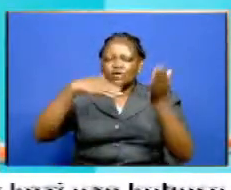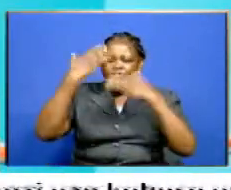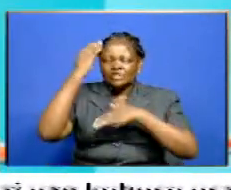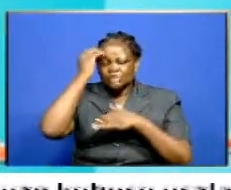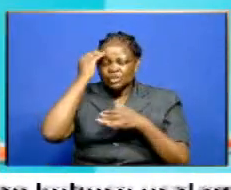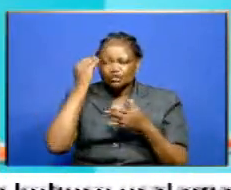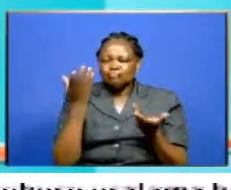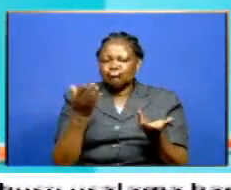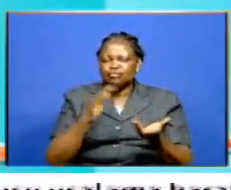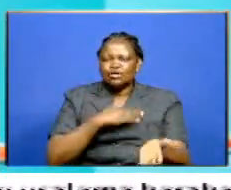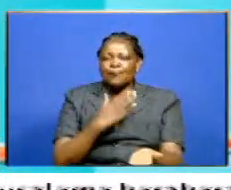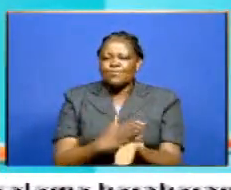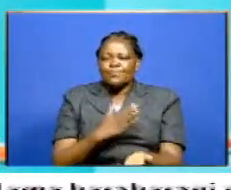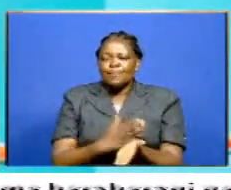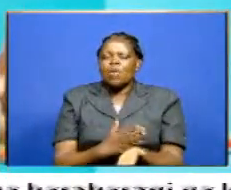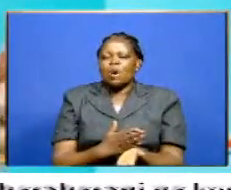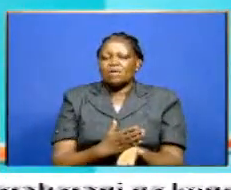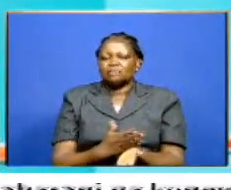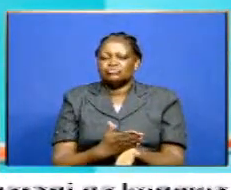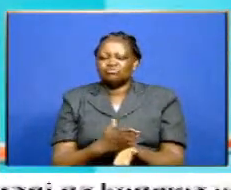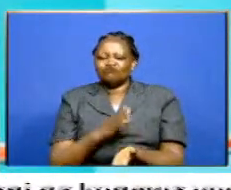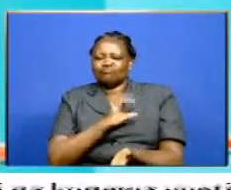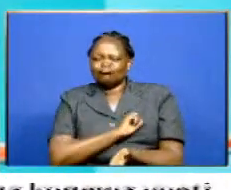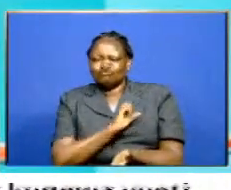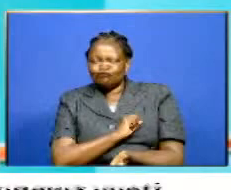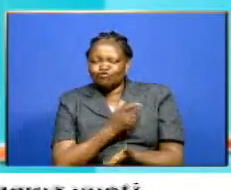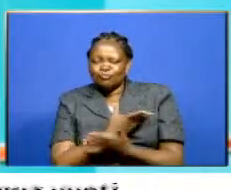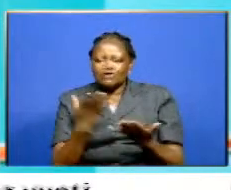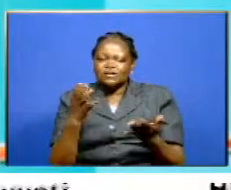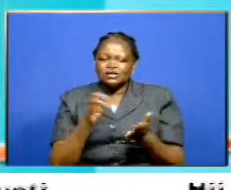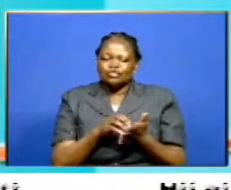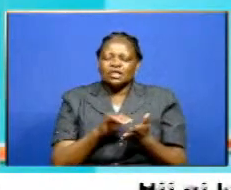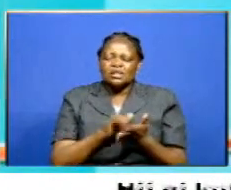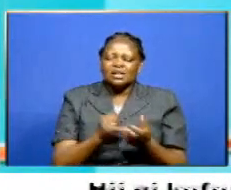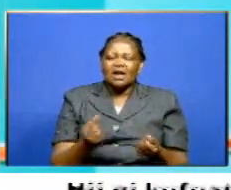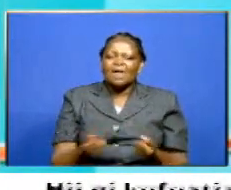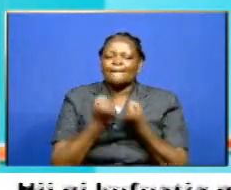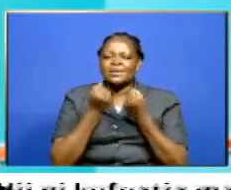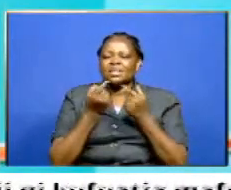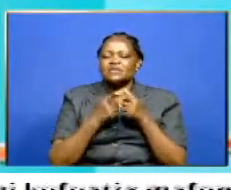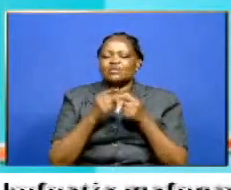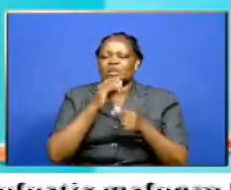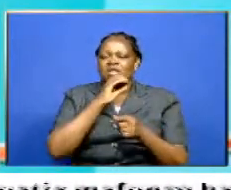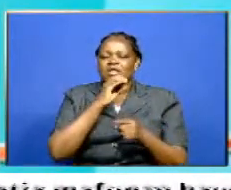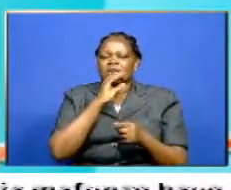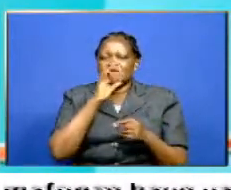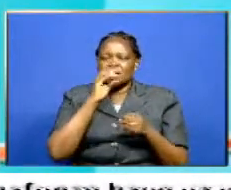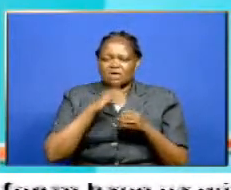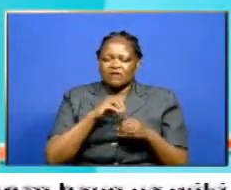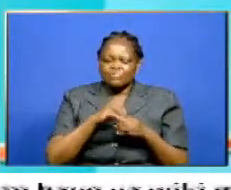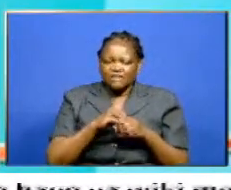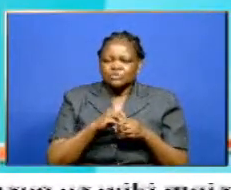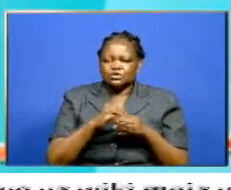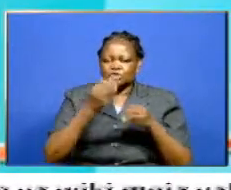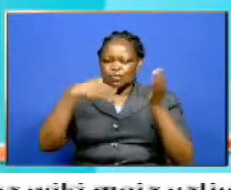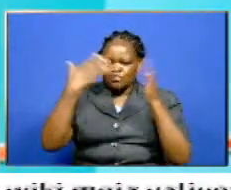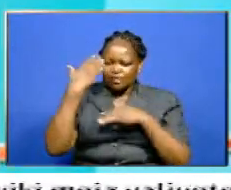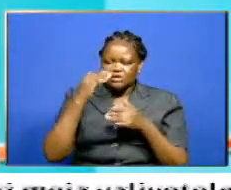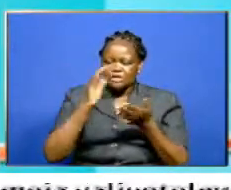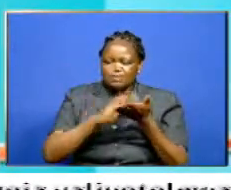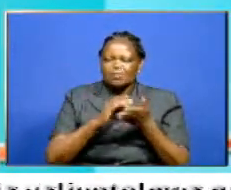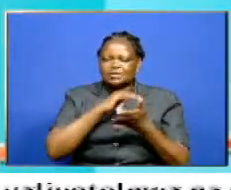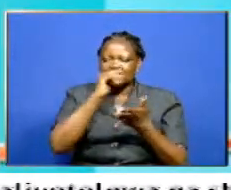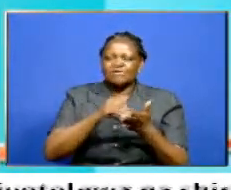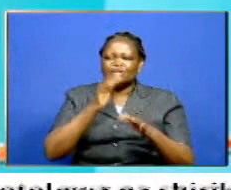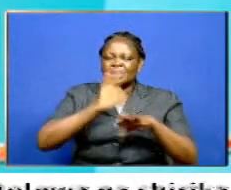kustahimili hali ambazo zinabadilika kila uchao, kiuchumi, kimasomo. Ndio tu invest kwa university zetu zikuwe centers for excellence and research,